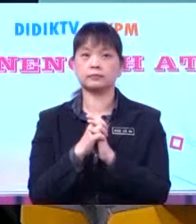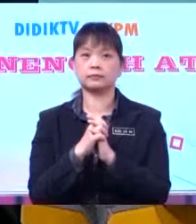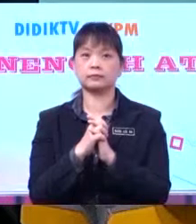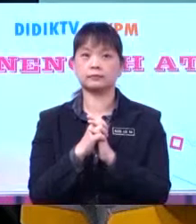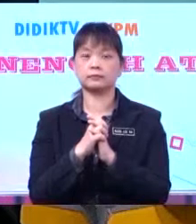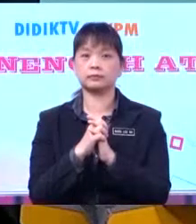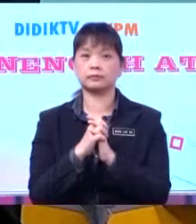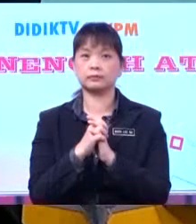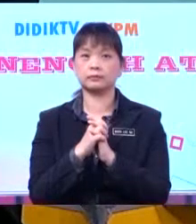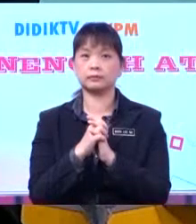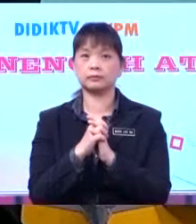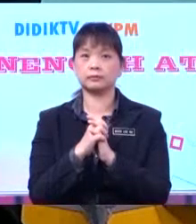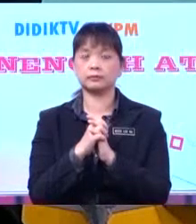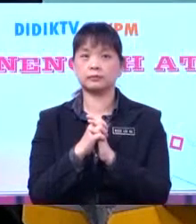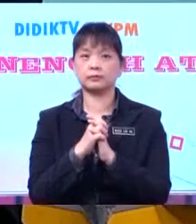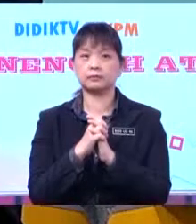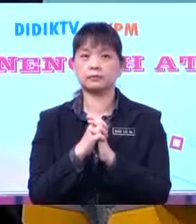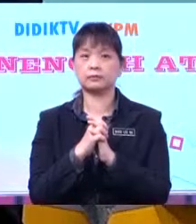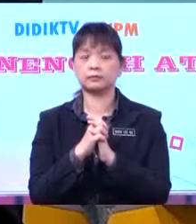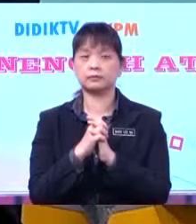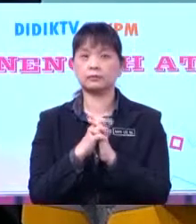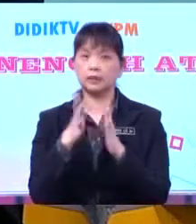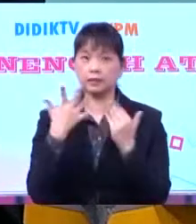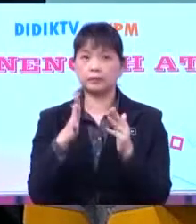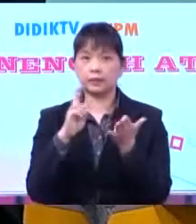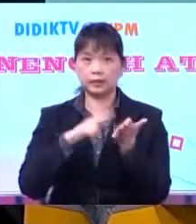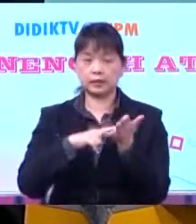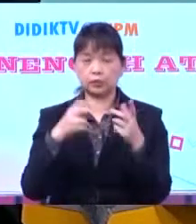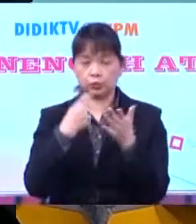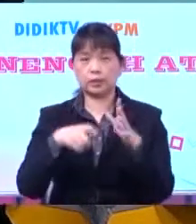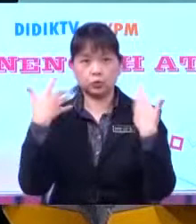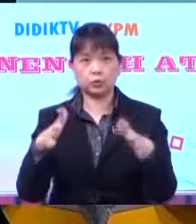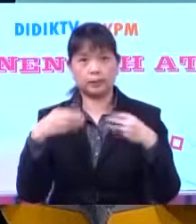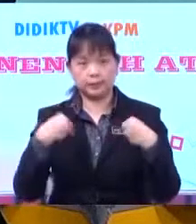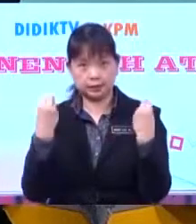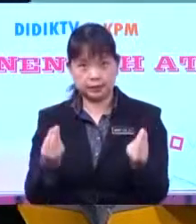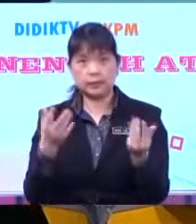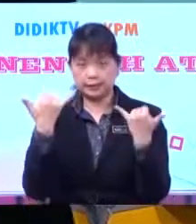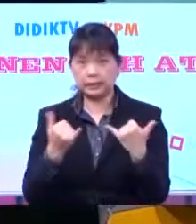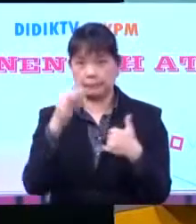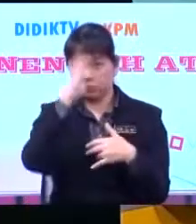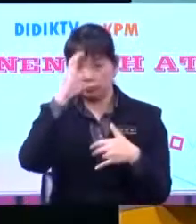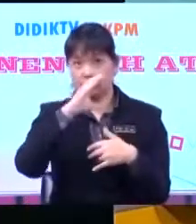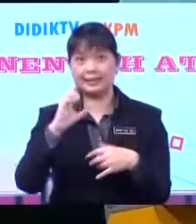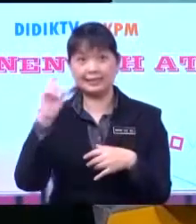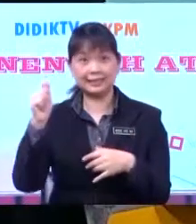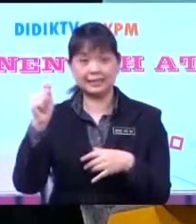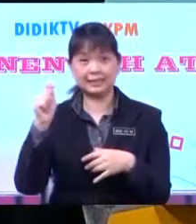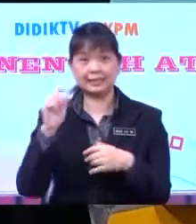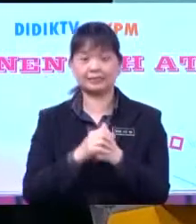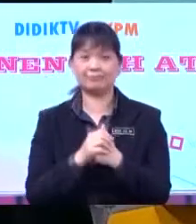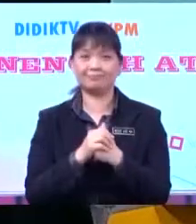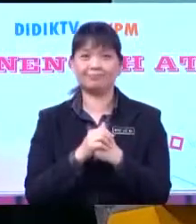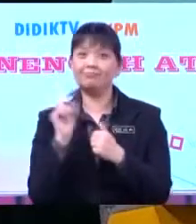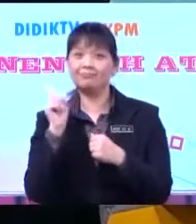nilai tahunan Oke kadar Cukai dah dibagi-bagi Nyai Siti Siti yang mana Siti